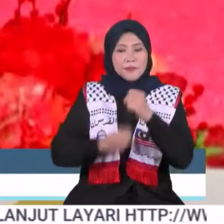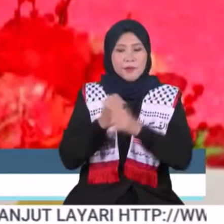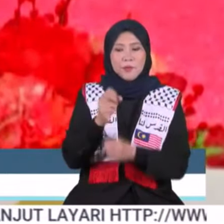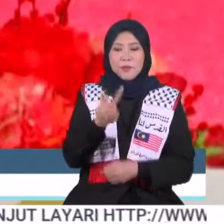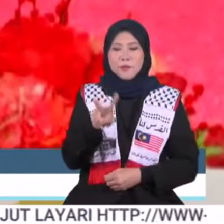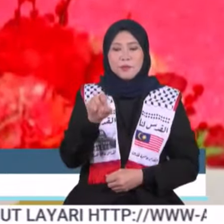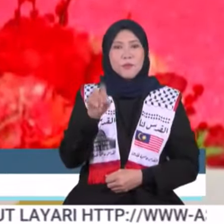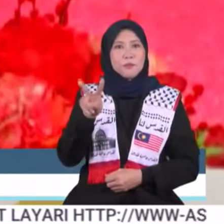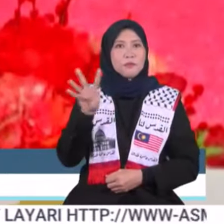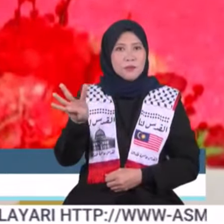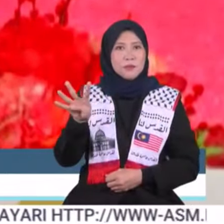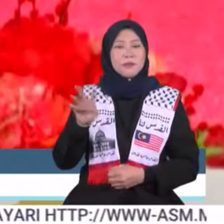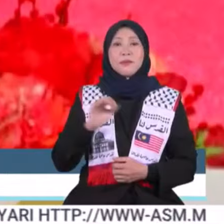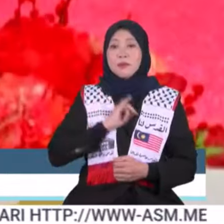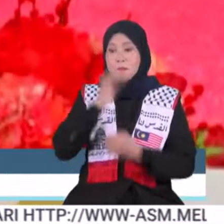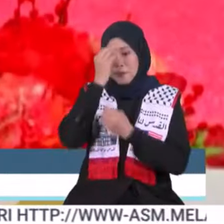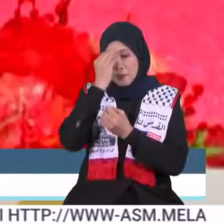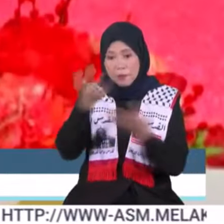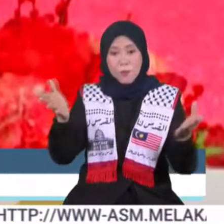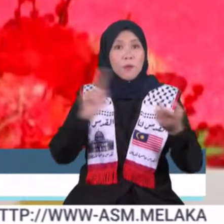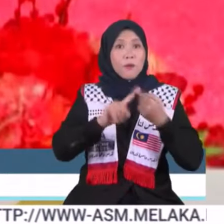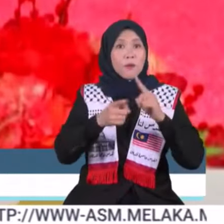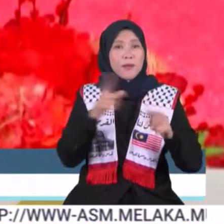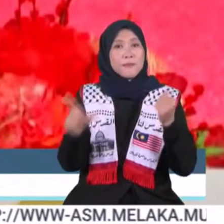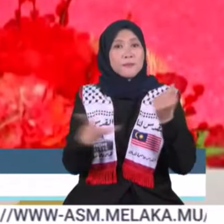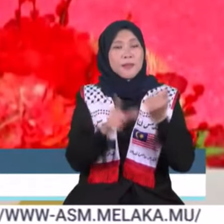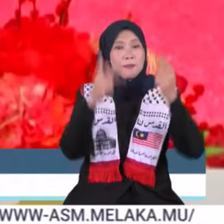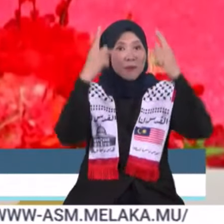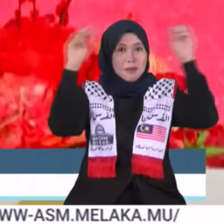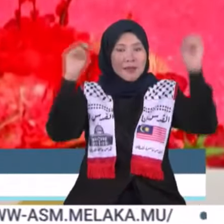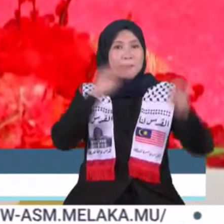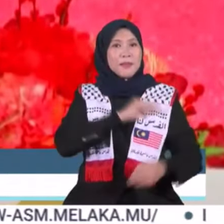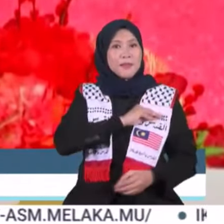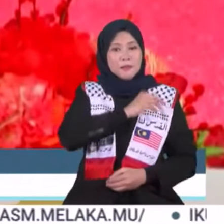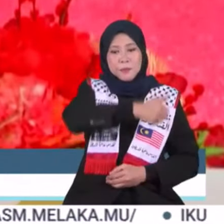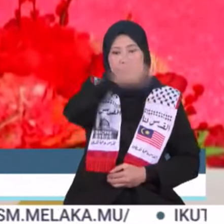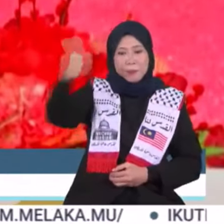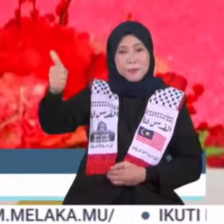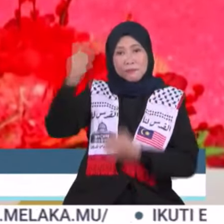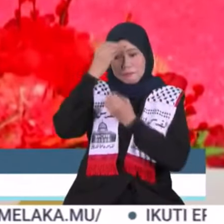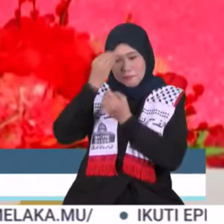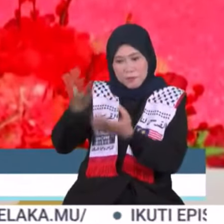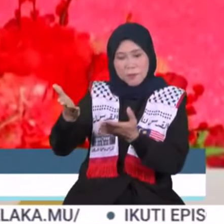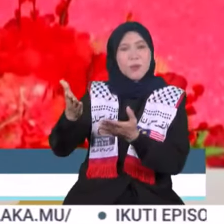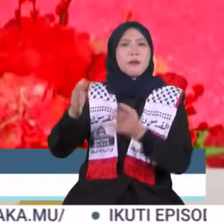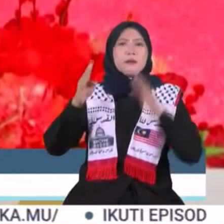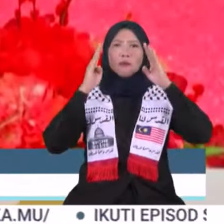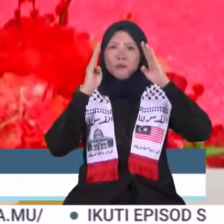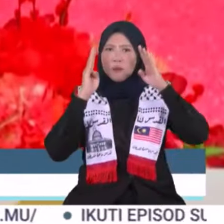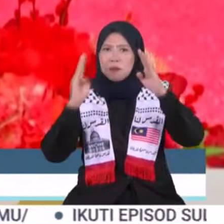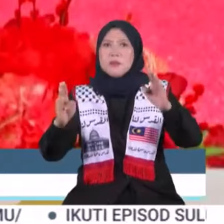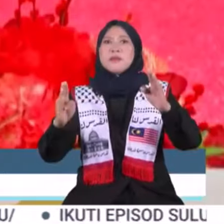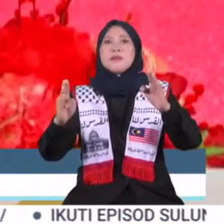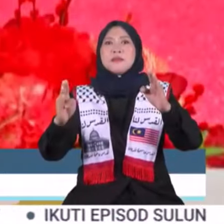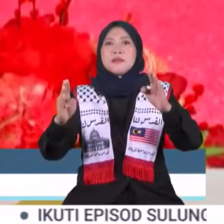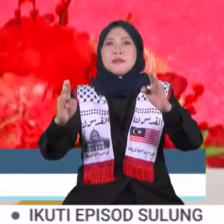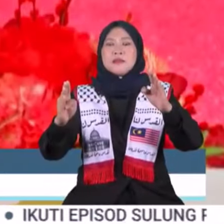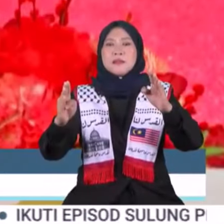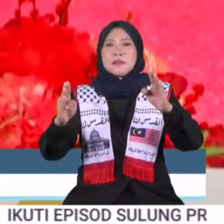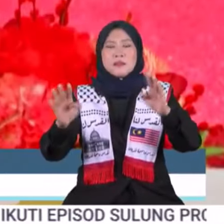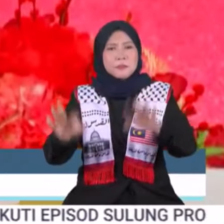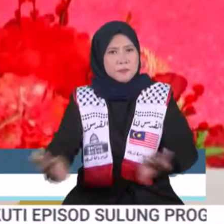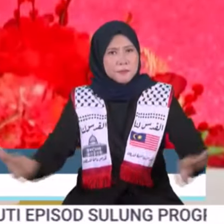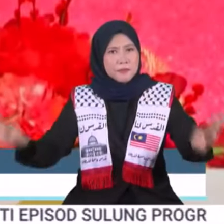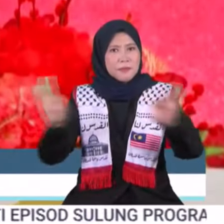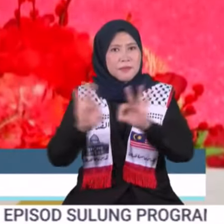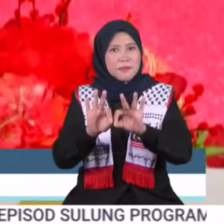2024 dan saya beritahu rakan-rakan saya timbalan per menteri dan menteri-menteri ada di sini fokus kita Fokus